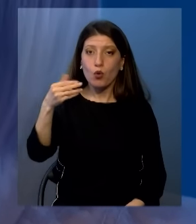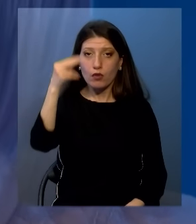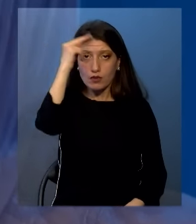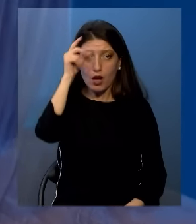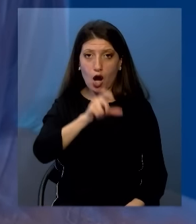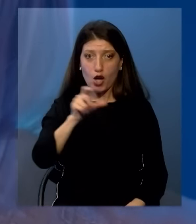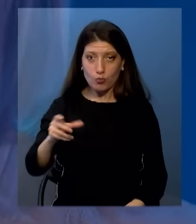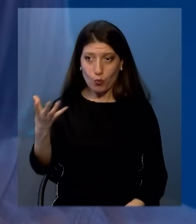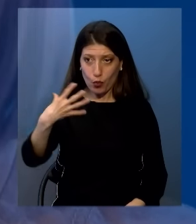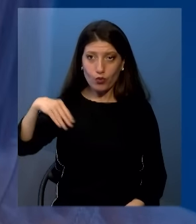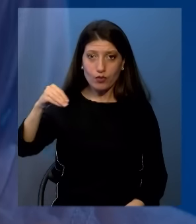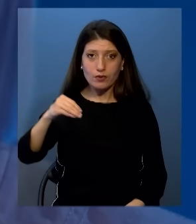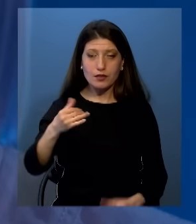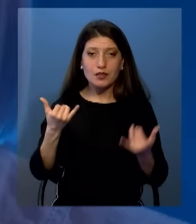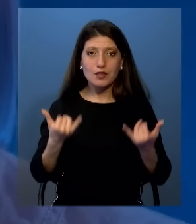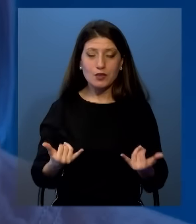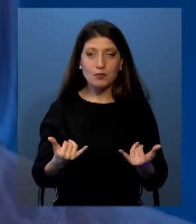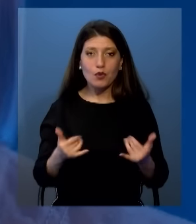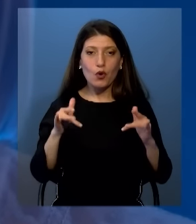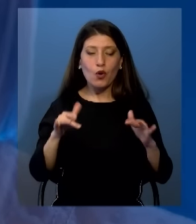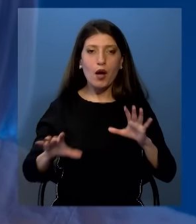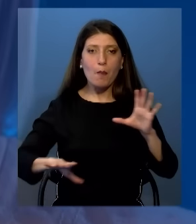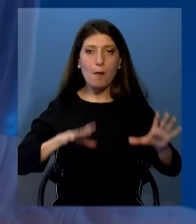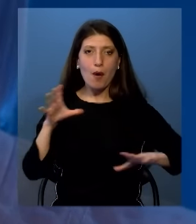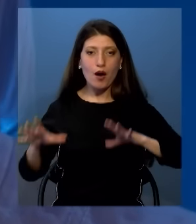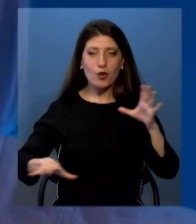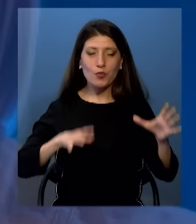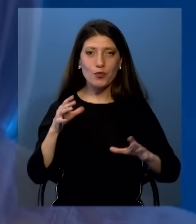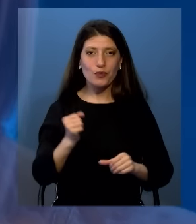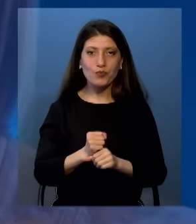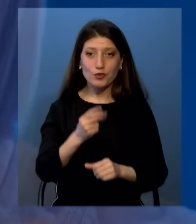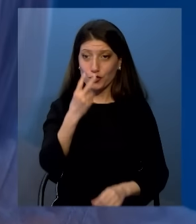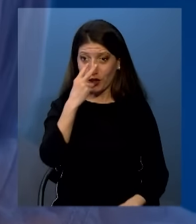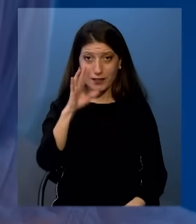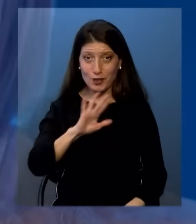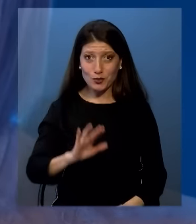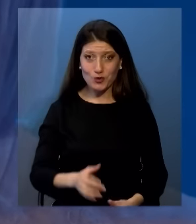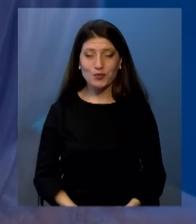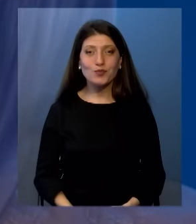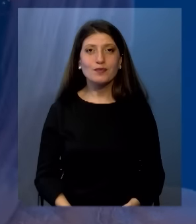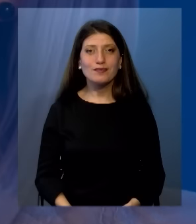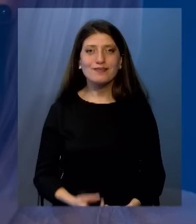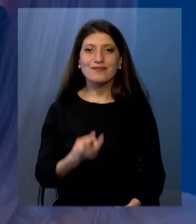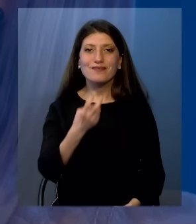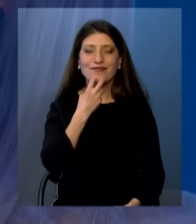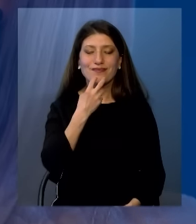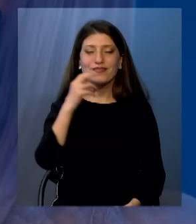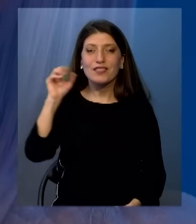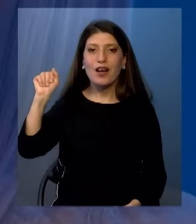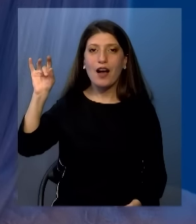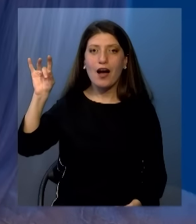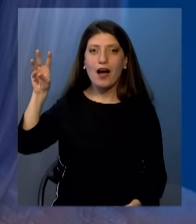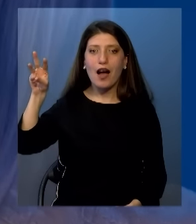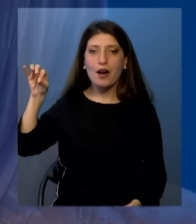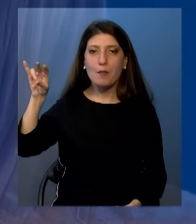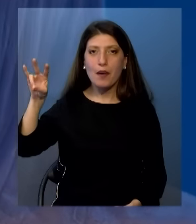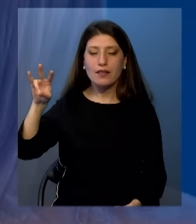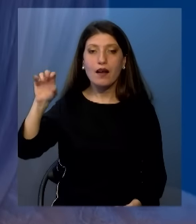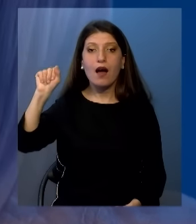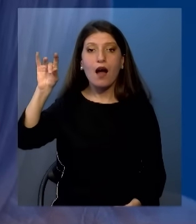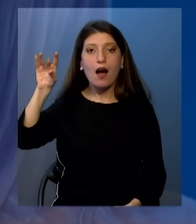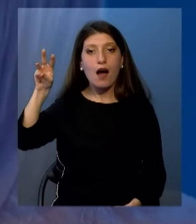են։ Հիմա էլ գործնական պարապմունքներ եմ անցկացնում, տեսնում չես։ Ծիծաղեց Արմենը։